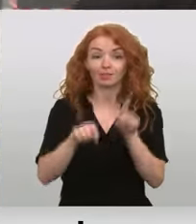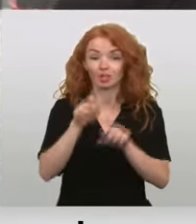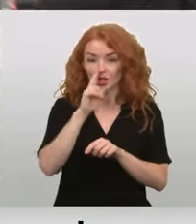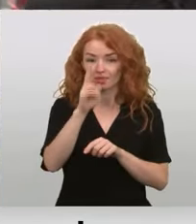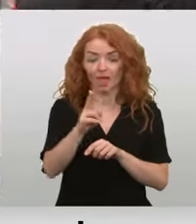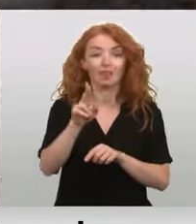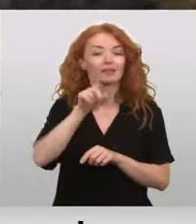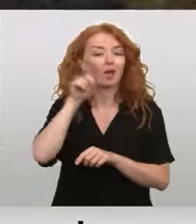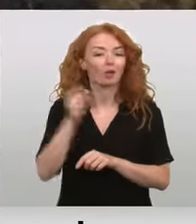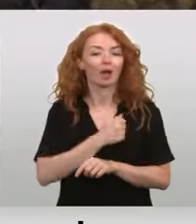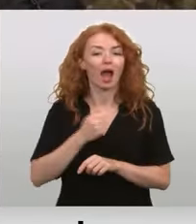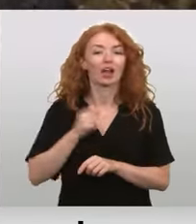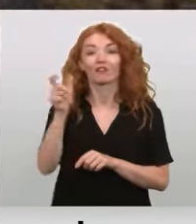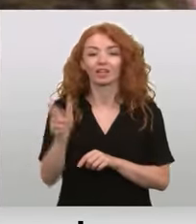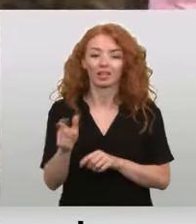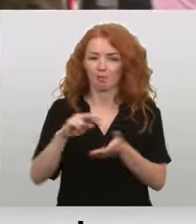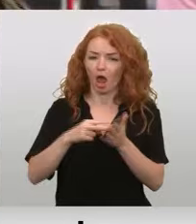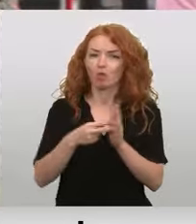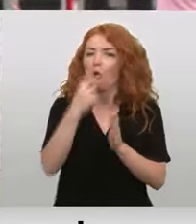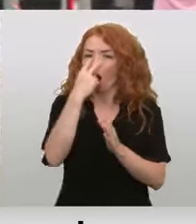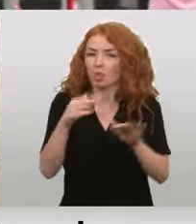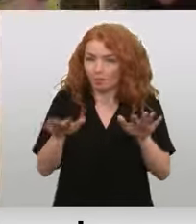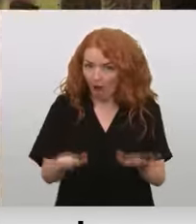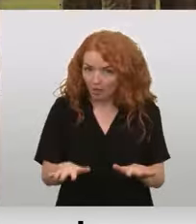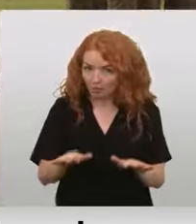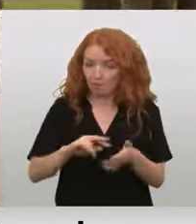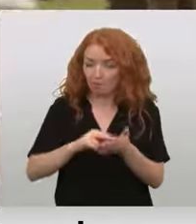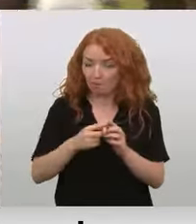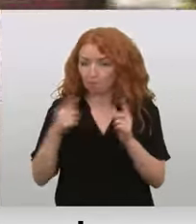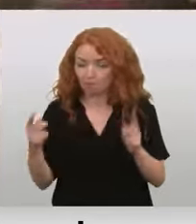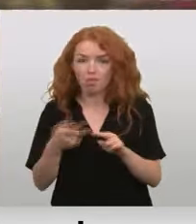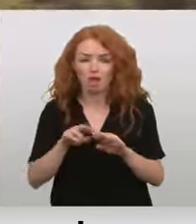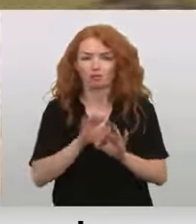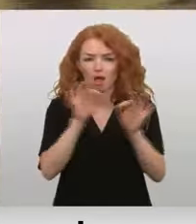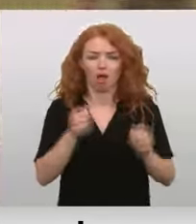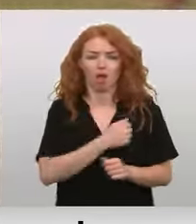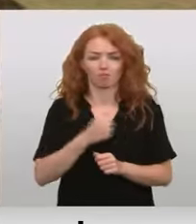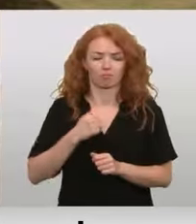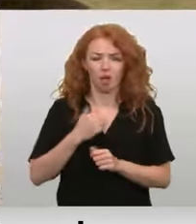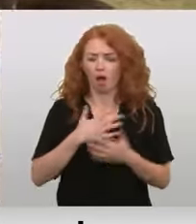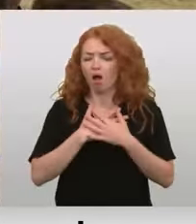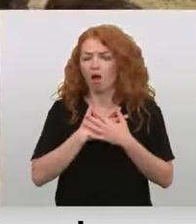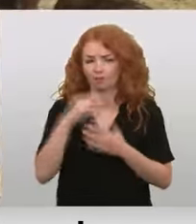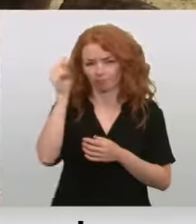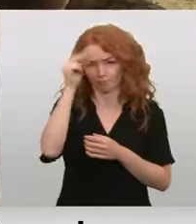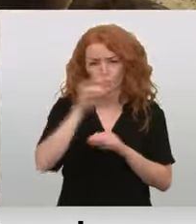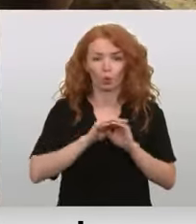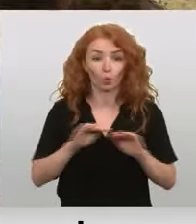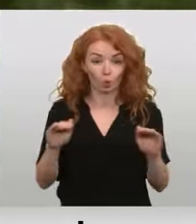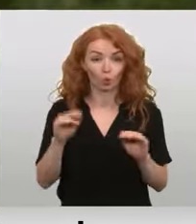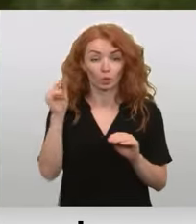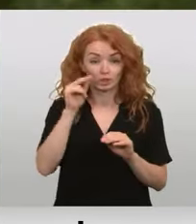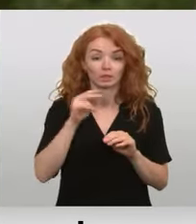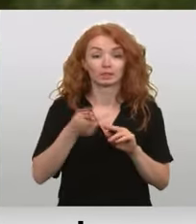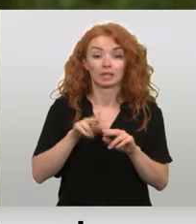nedēļās jaunajiem karavīriem plānots adaptācijas periods. Pēc tam sāksies aktīvs militārās pamatapmācības kurs. Šis iesaukums savu